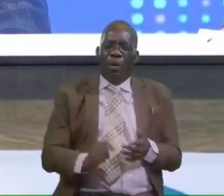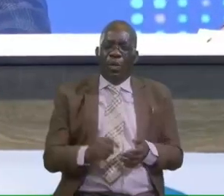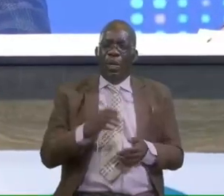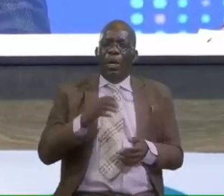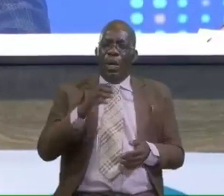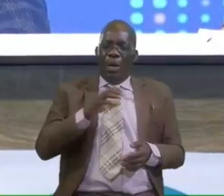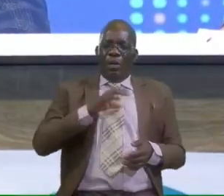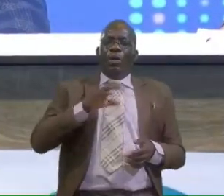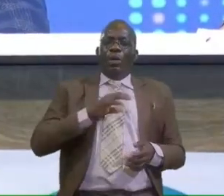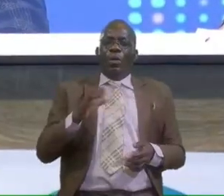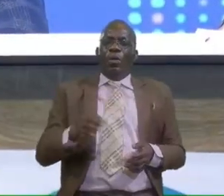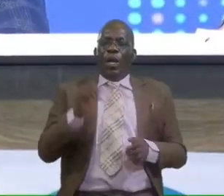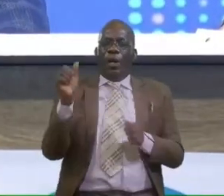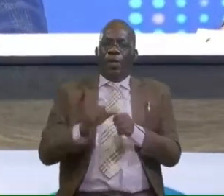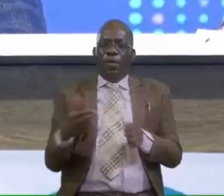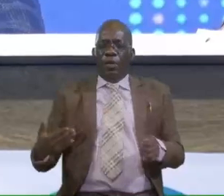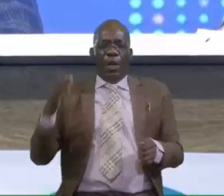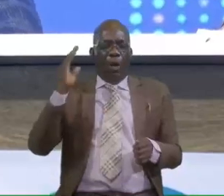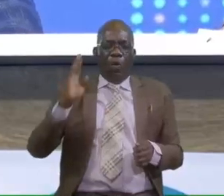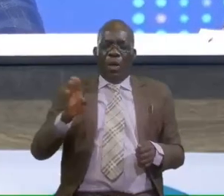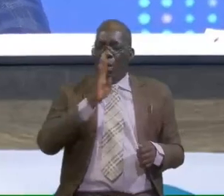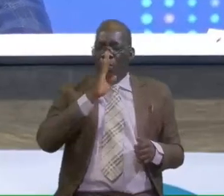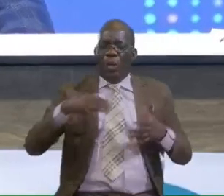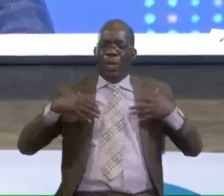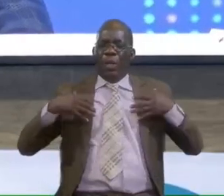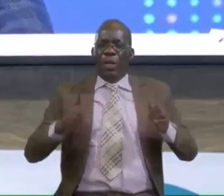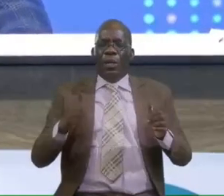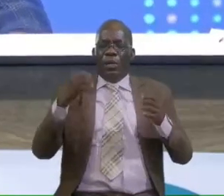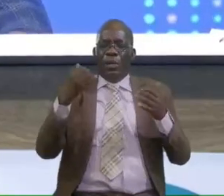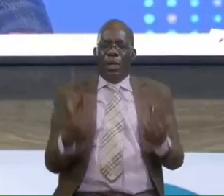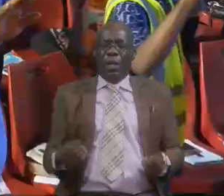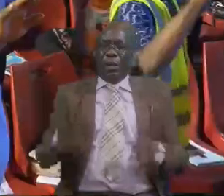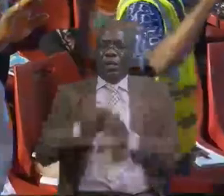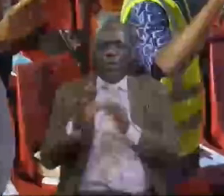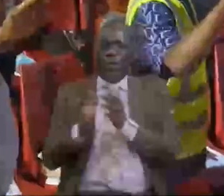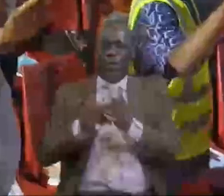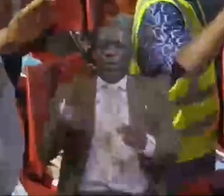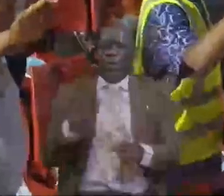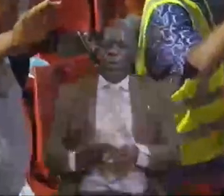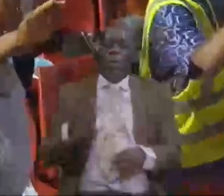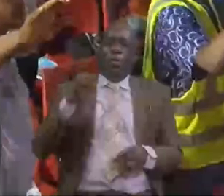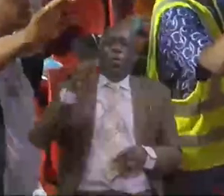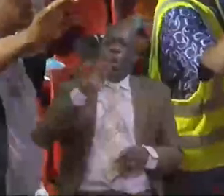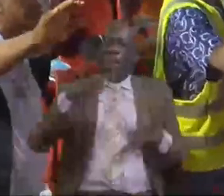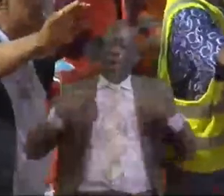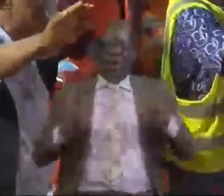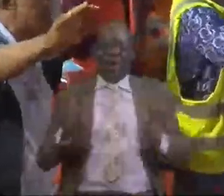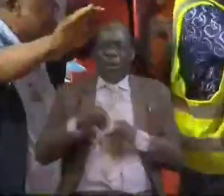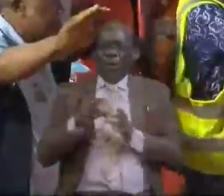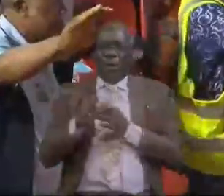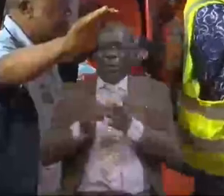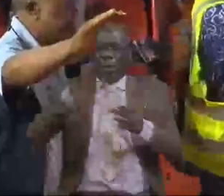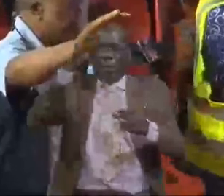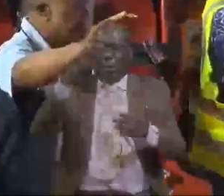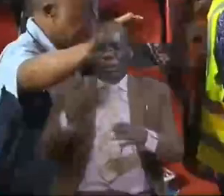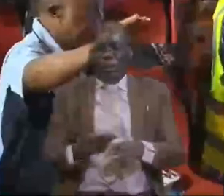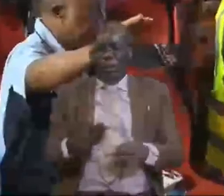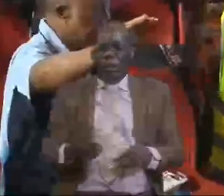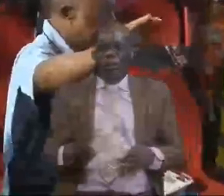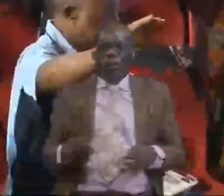que tout soit guéri maintenant. Vous êtes guéri au nom de Jésus.